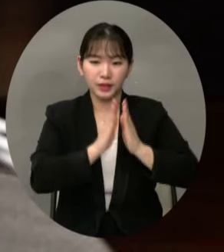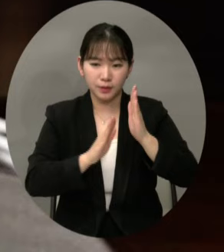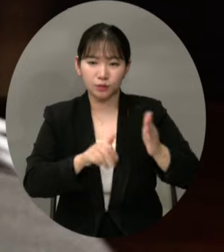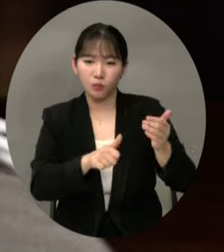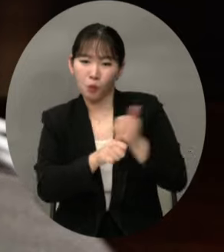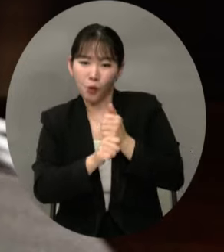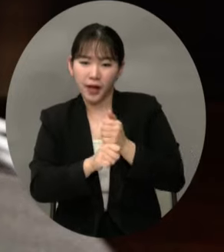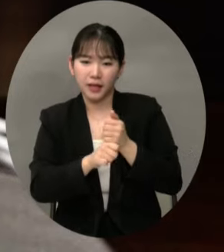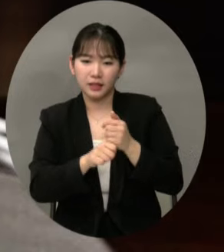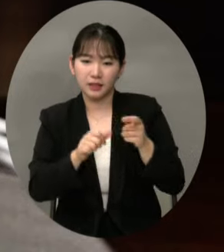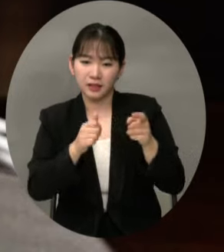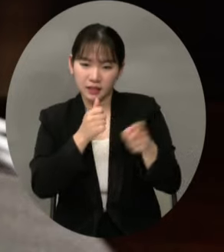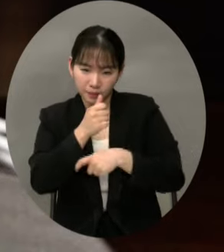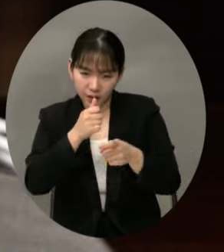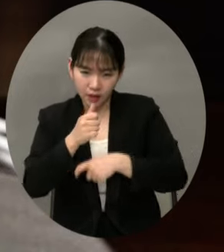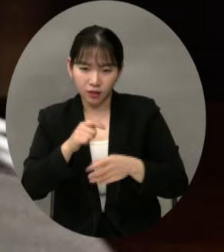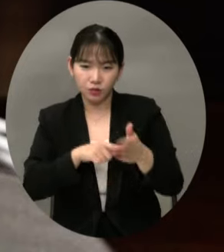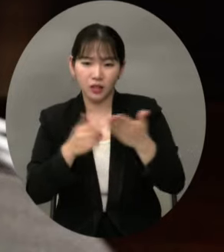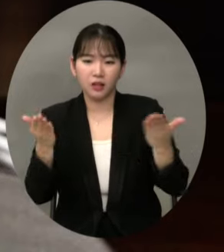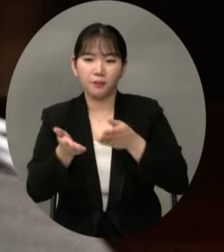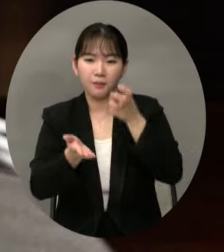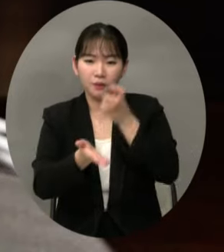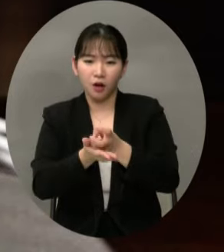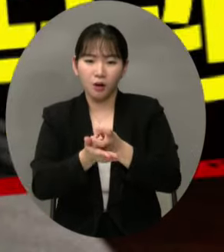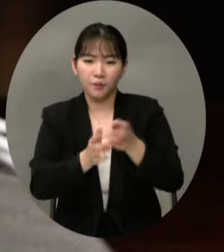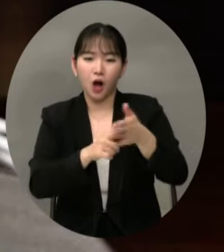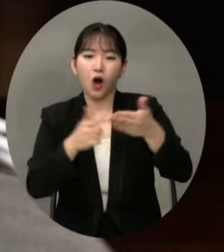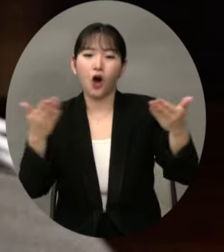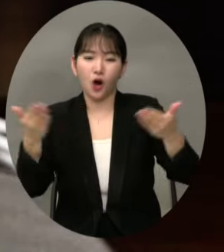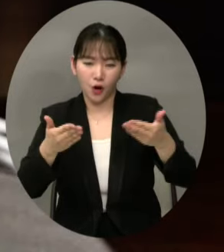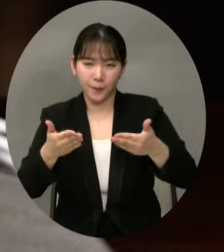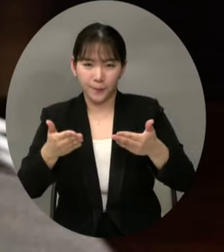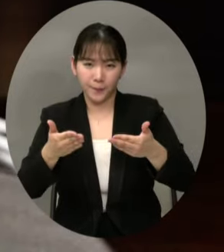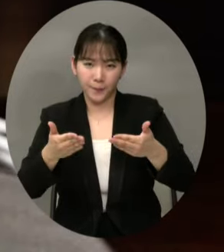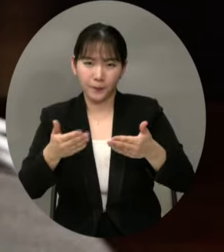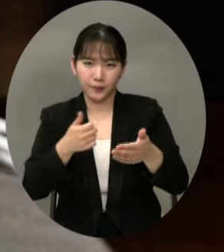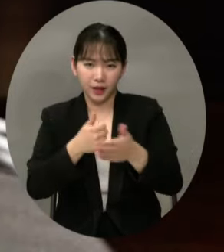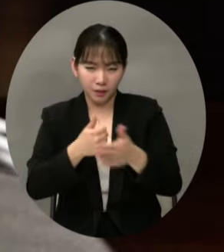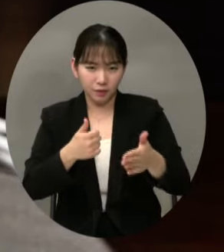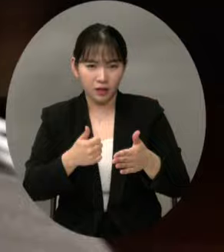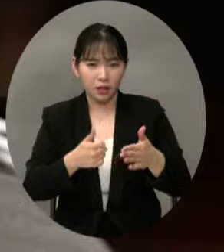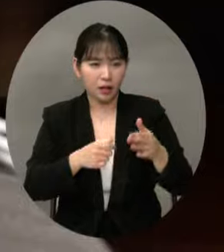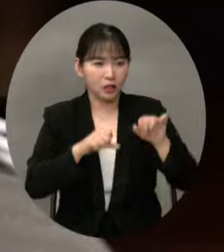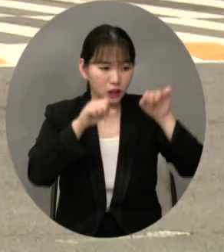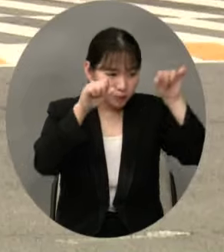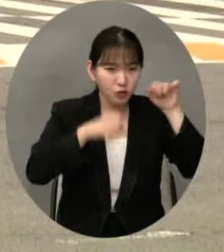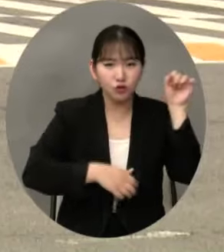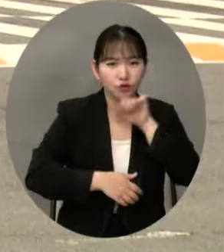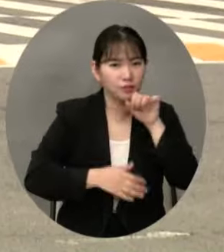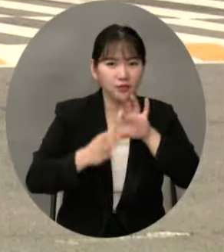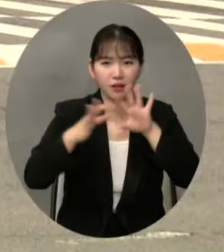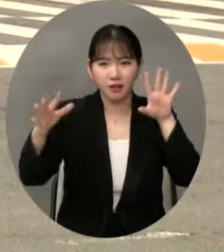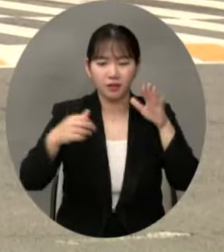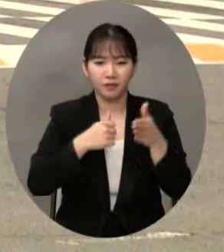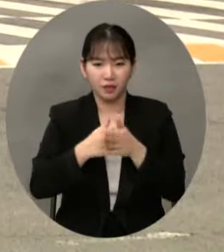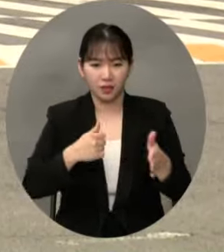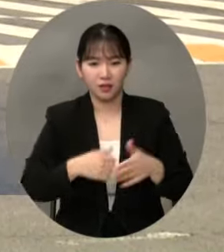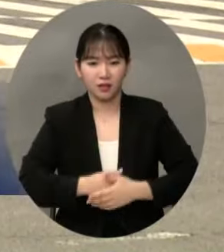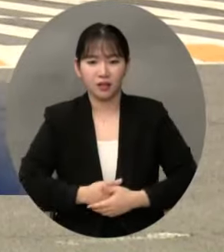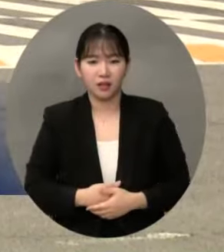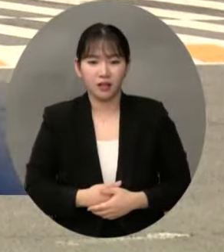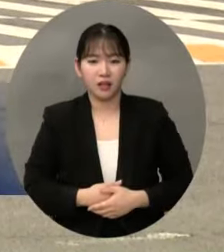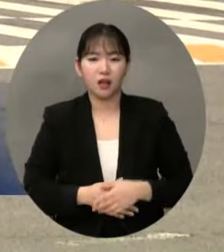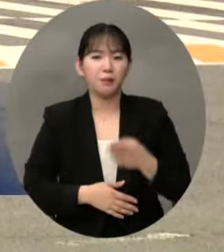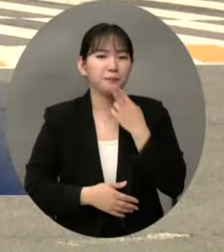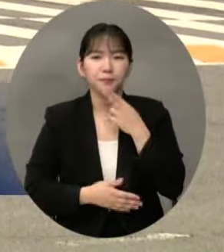채취를 수산업법에 따른 어업으로 명확히 해 레저 활동인 낚시와는 무관하기 때문입니다. 없습니다, 법이요.